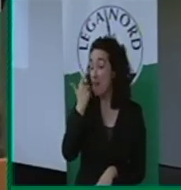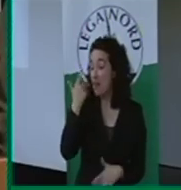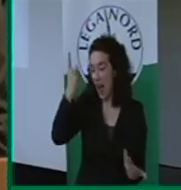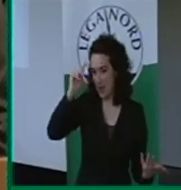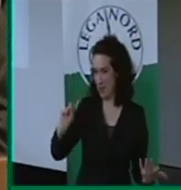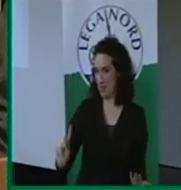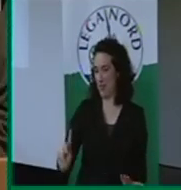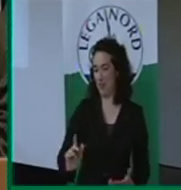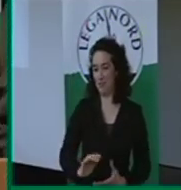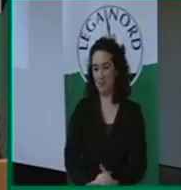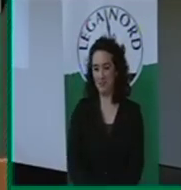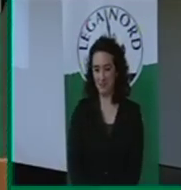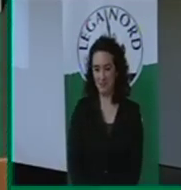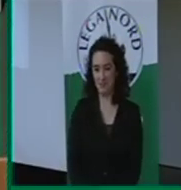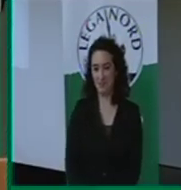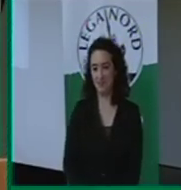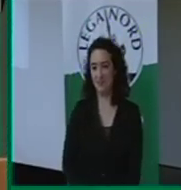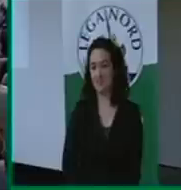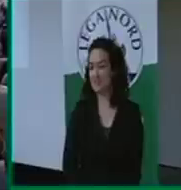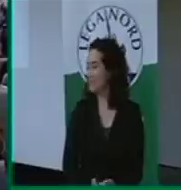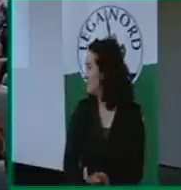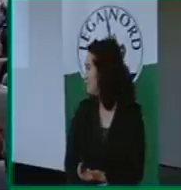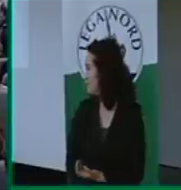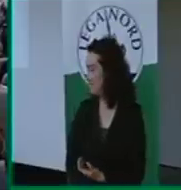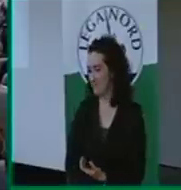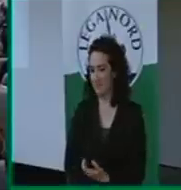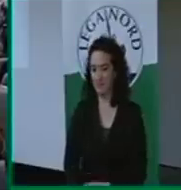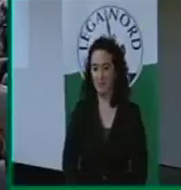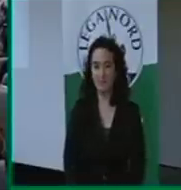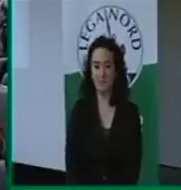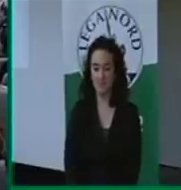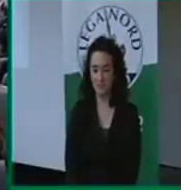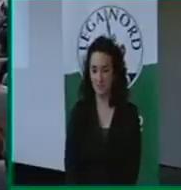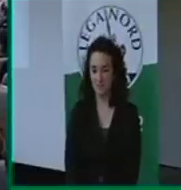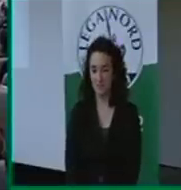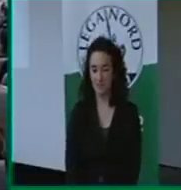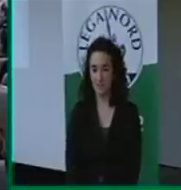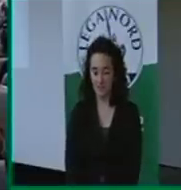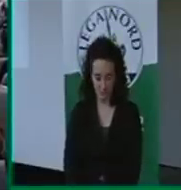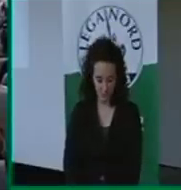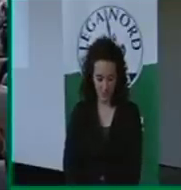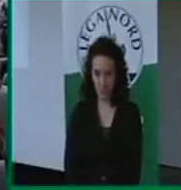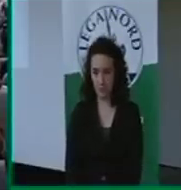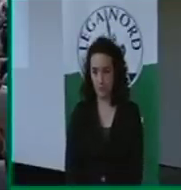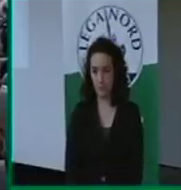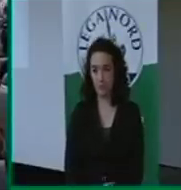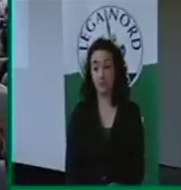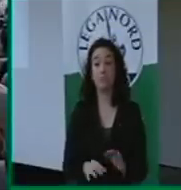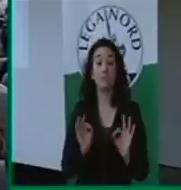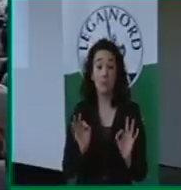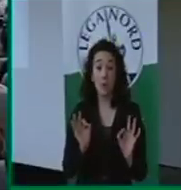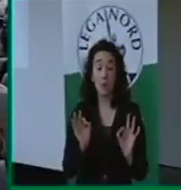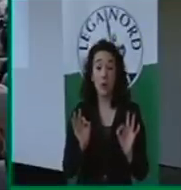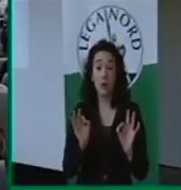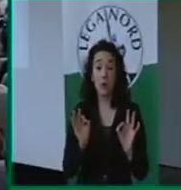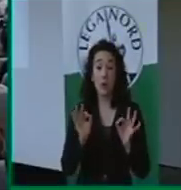frattempo lei non chiuda Mi raccomando tenga aperto e si fidi ha detto una ha detto